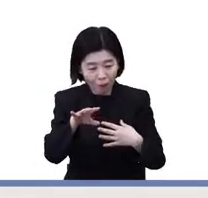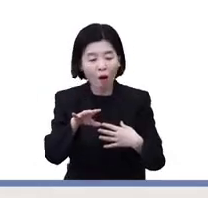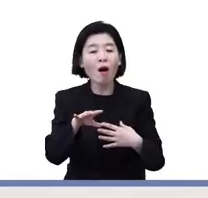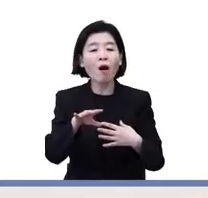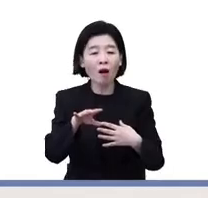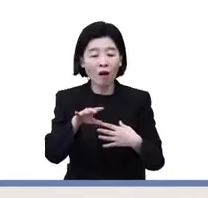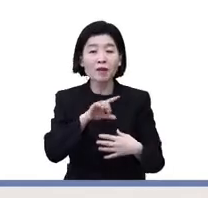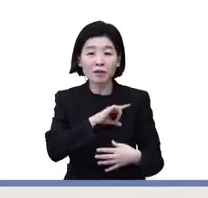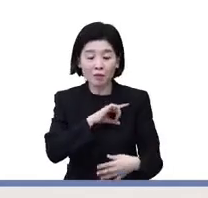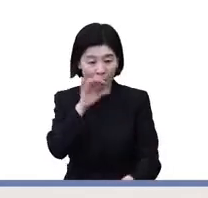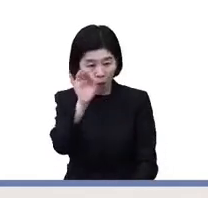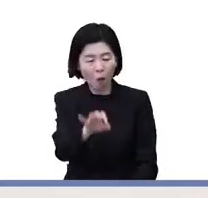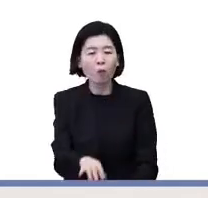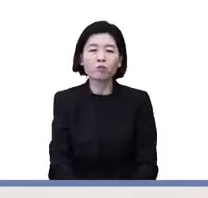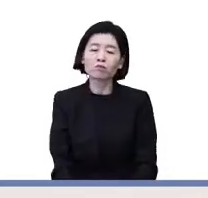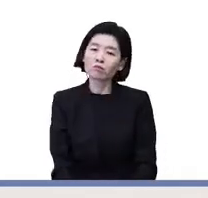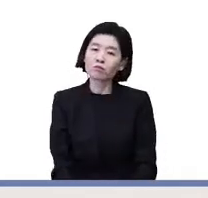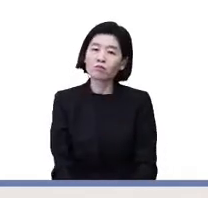수 있을 것 같아요.